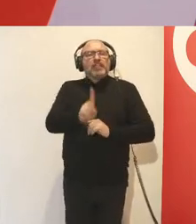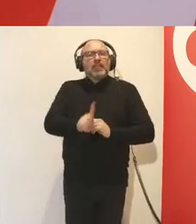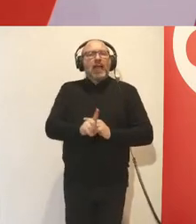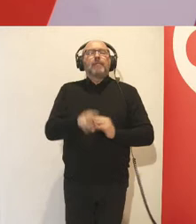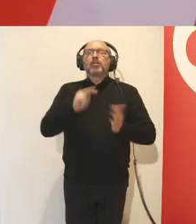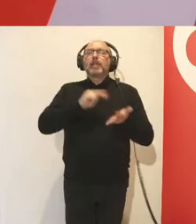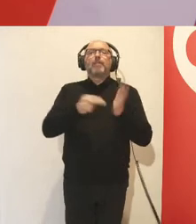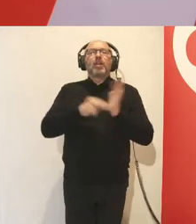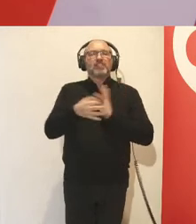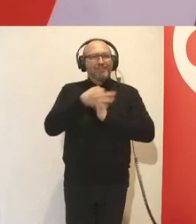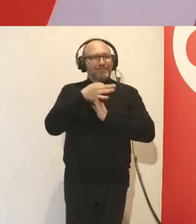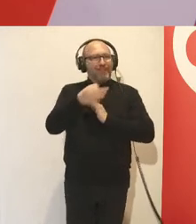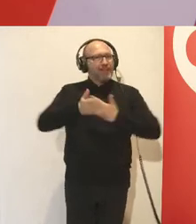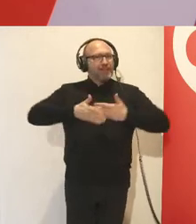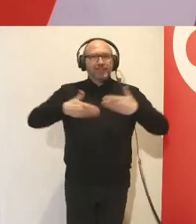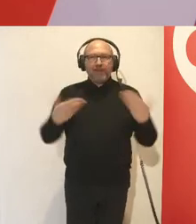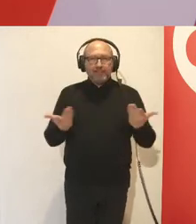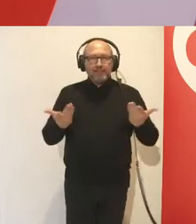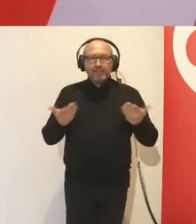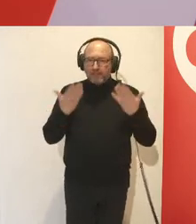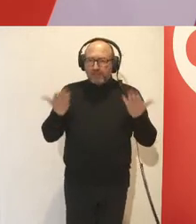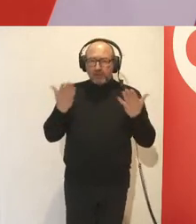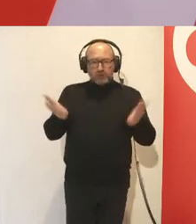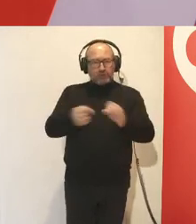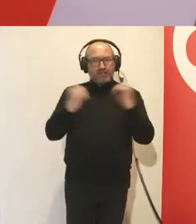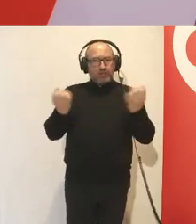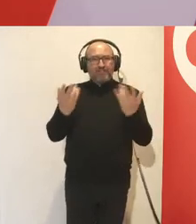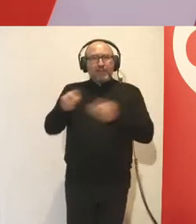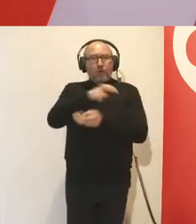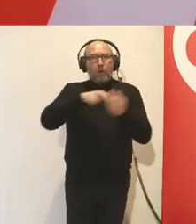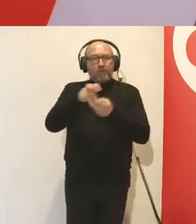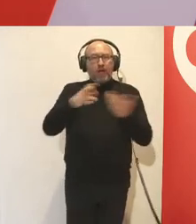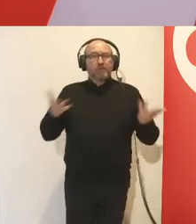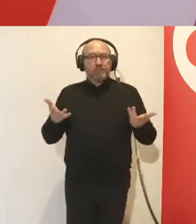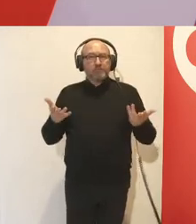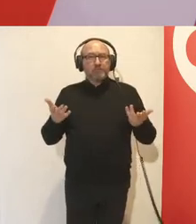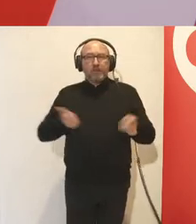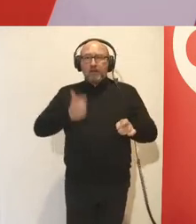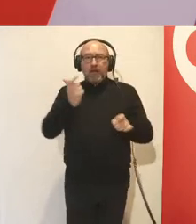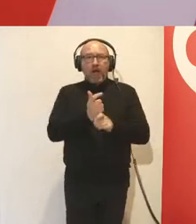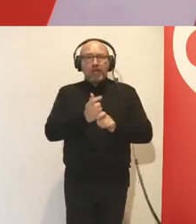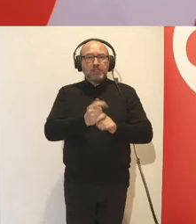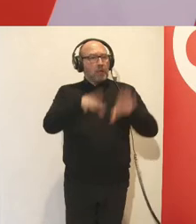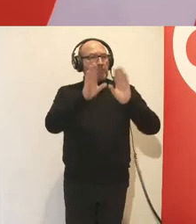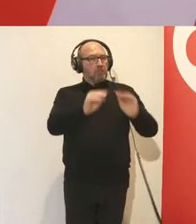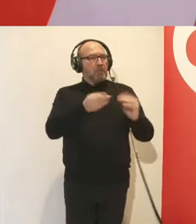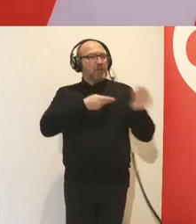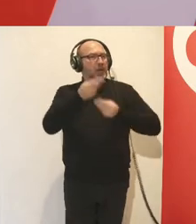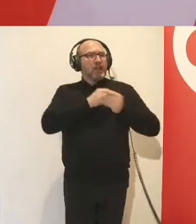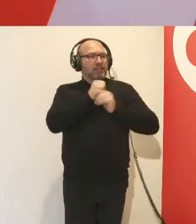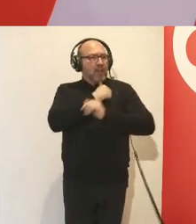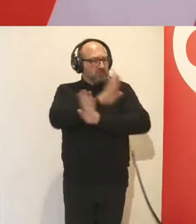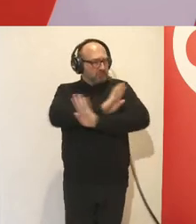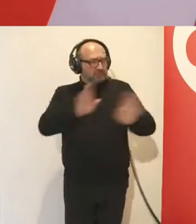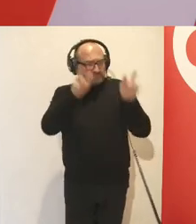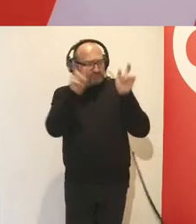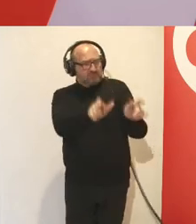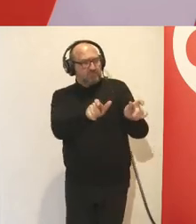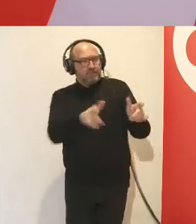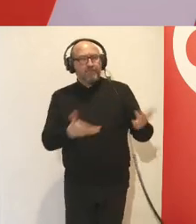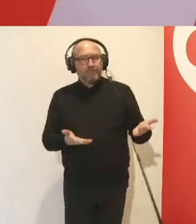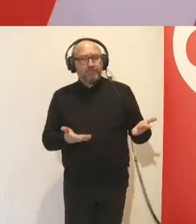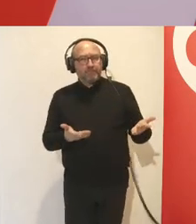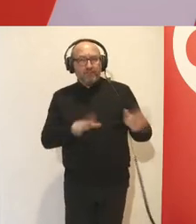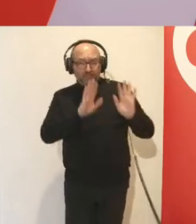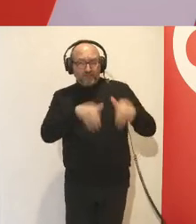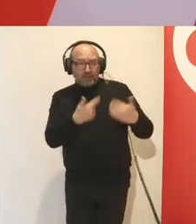uns politisch daraus ergibt ist ja wie geht man damit um also ist der harte kampf zu sagen ich rede nicht mit euch ist der cut falsch